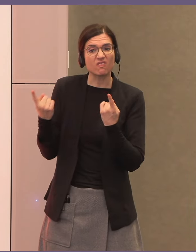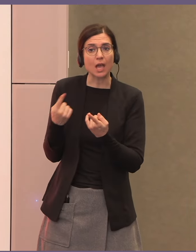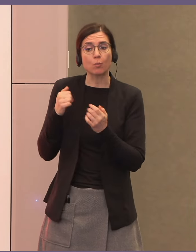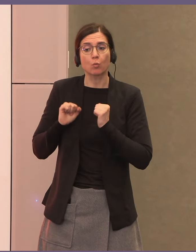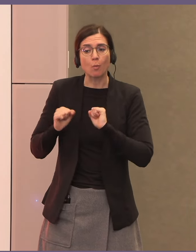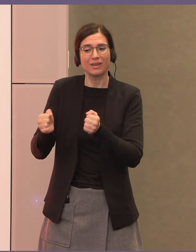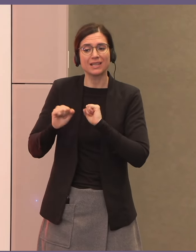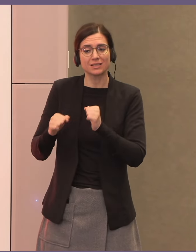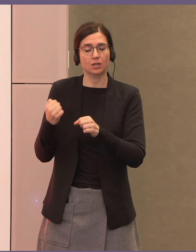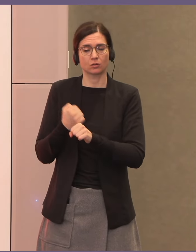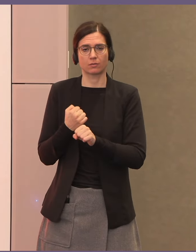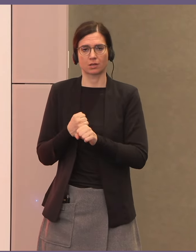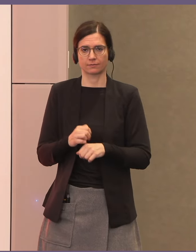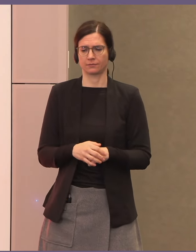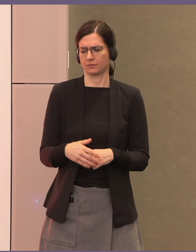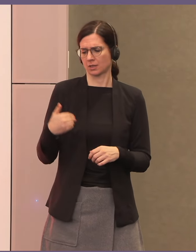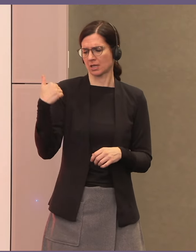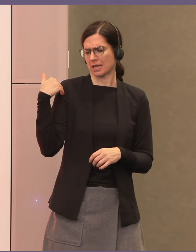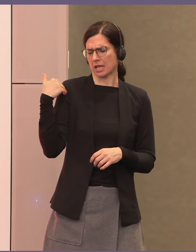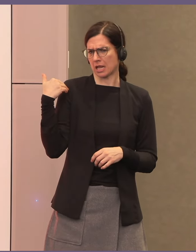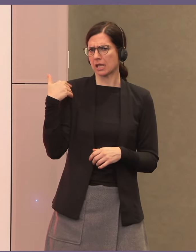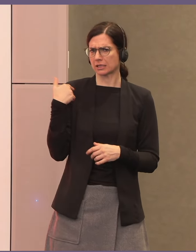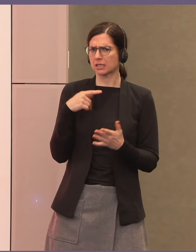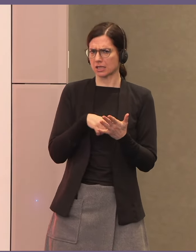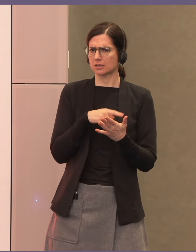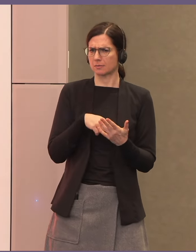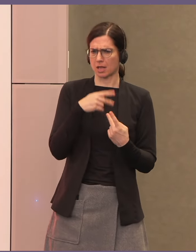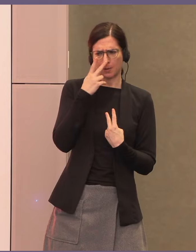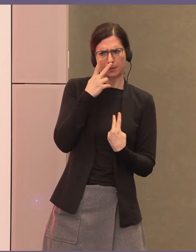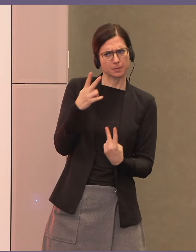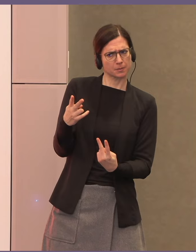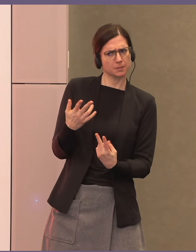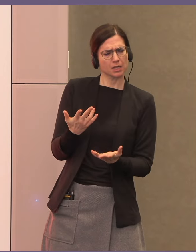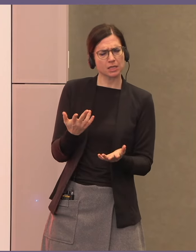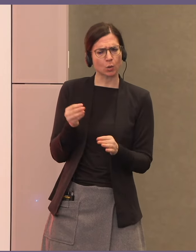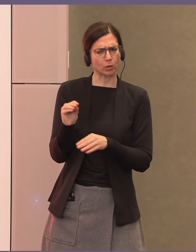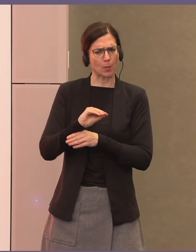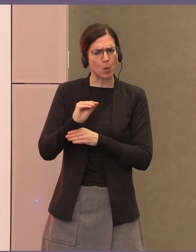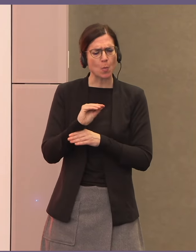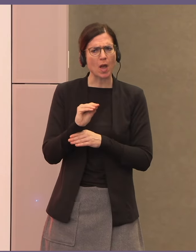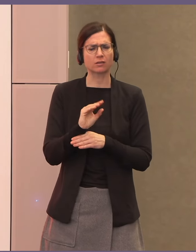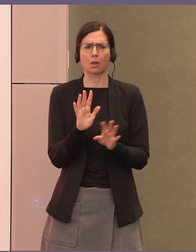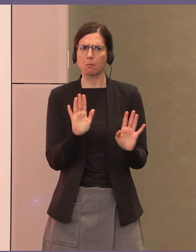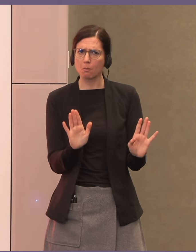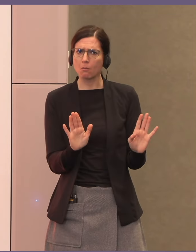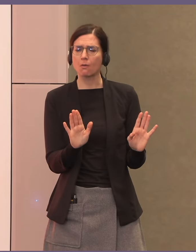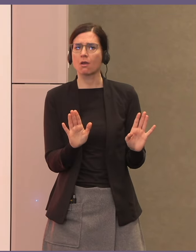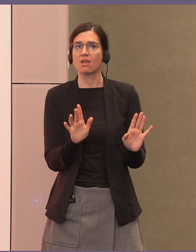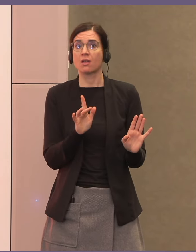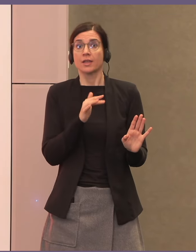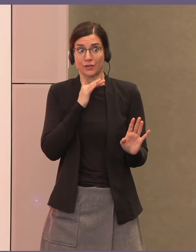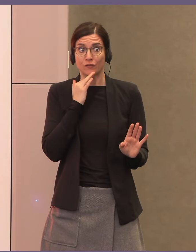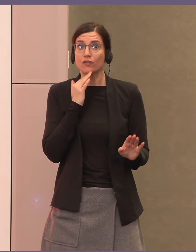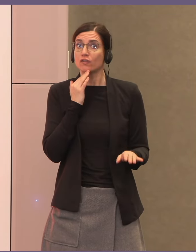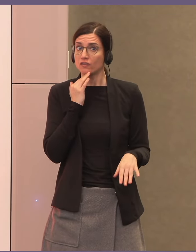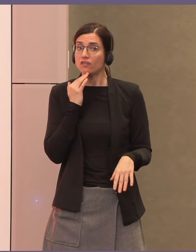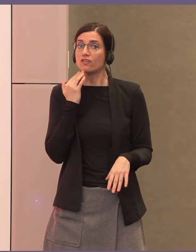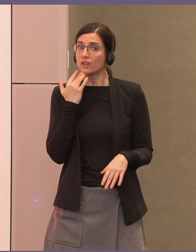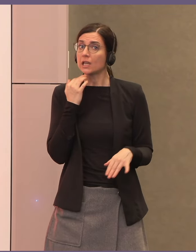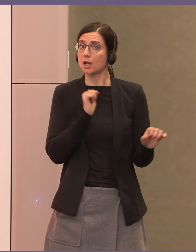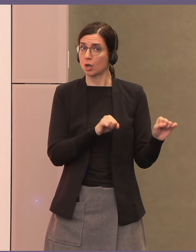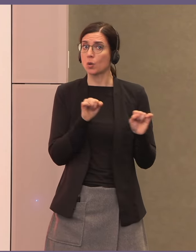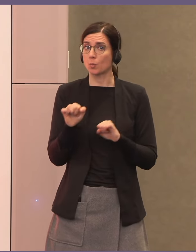Ich glaube, was wir im letzten Zyklus gesehen haben, der langsam jetzt zum Ende geht, ist, sehr viel Fortschritt möglich ist für